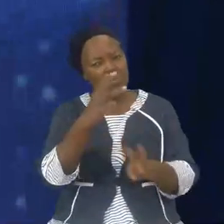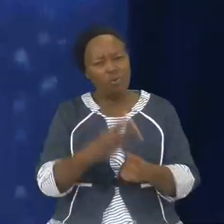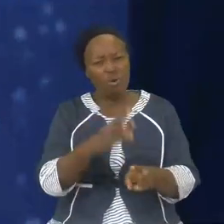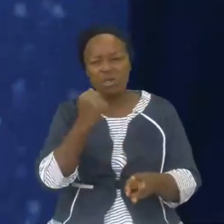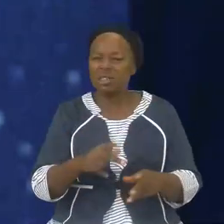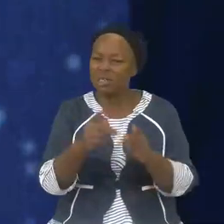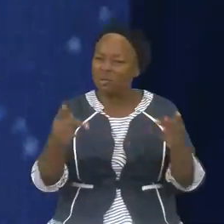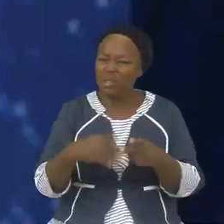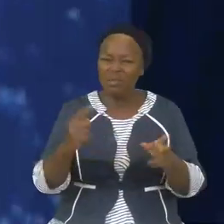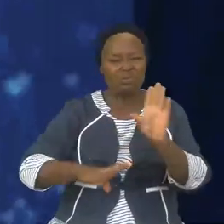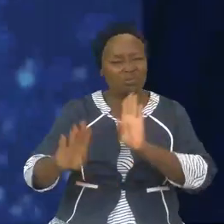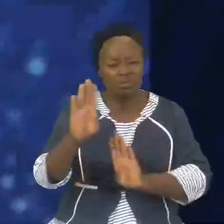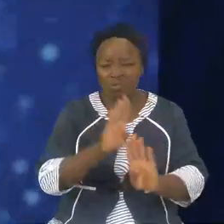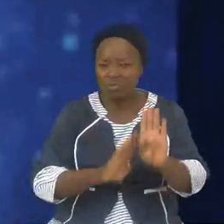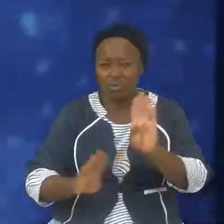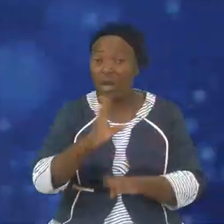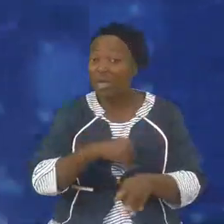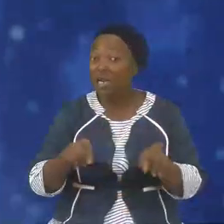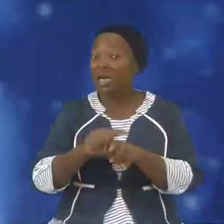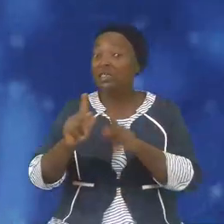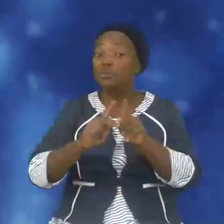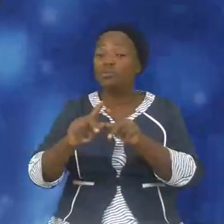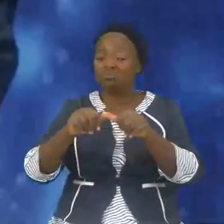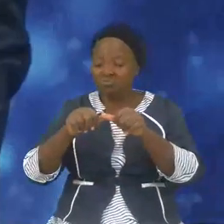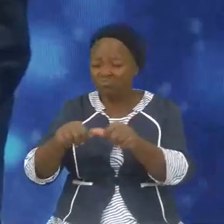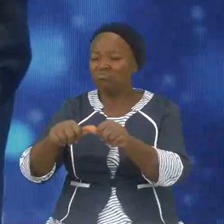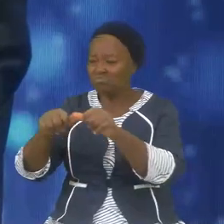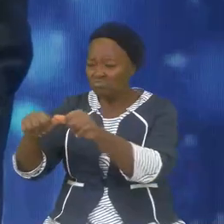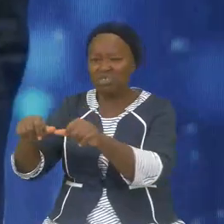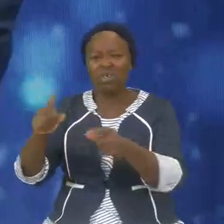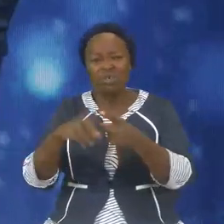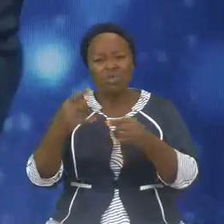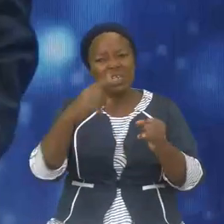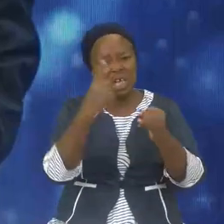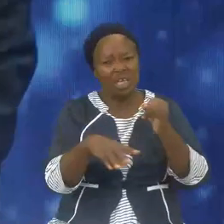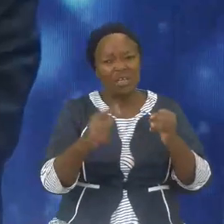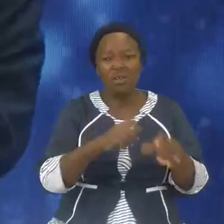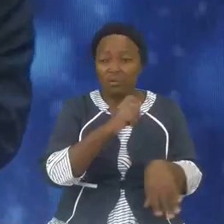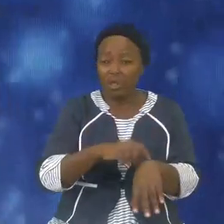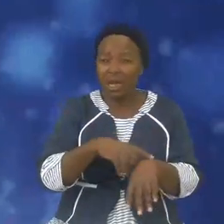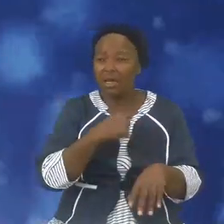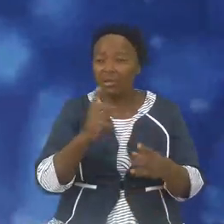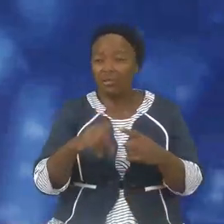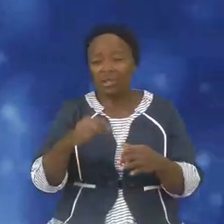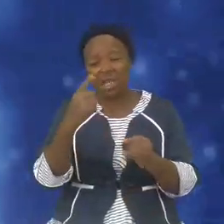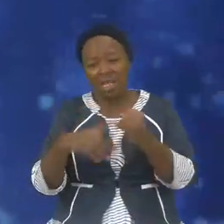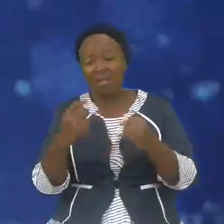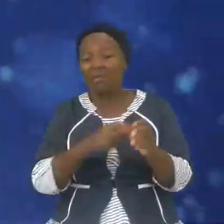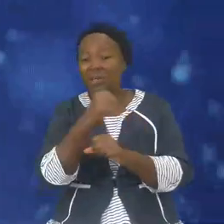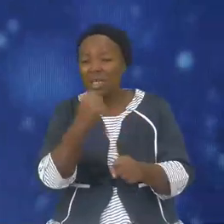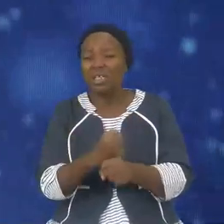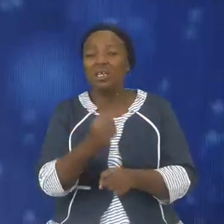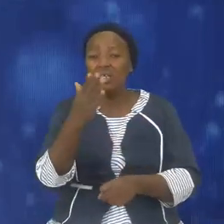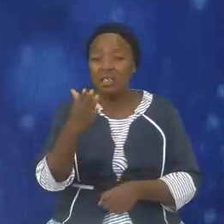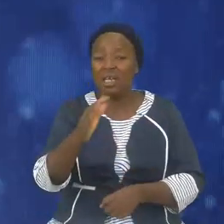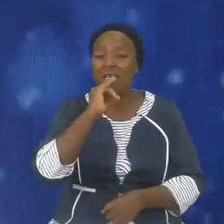vécu sur terre a des problèmes, connaît des problèmes. Le monde est un temps, est un lieu de problèmes. Du